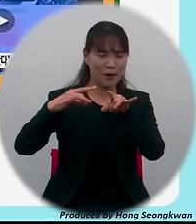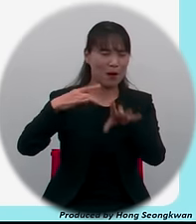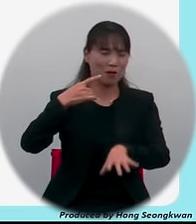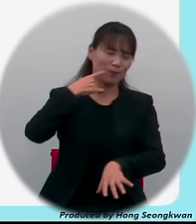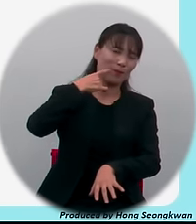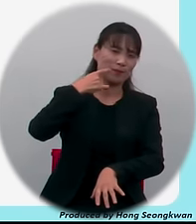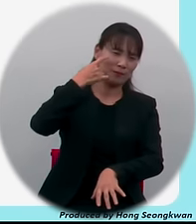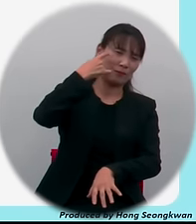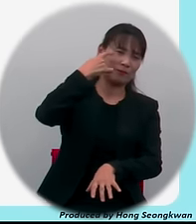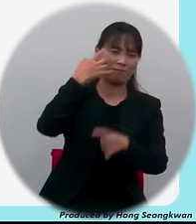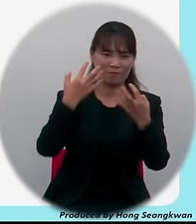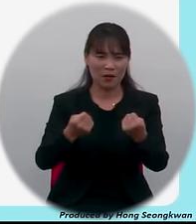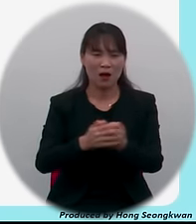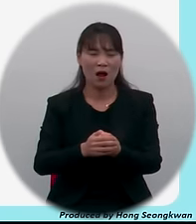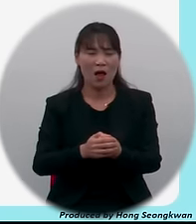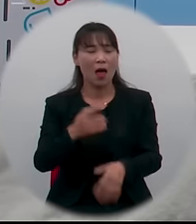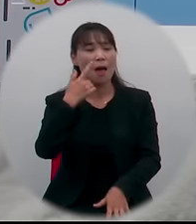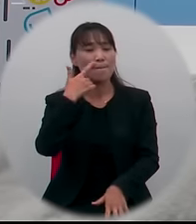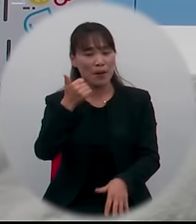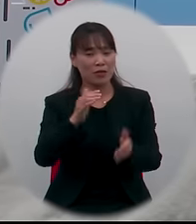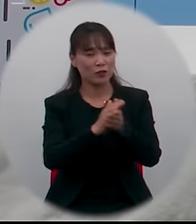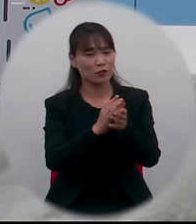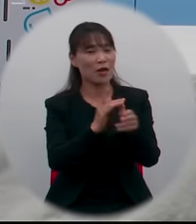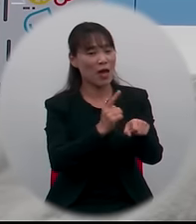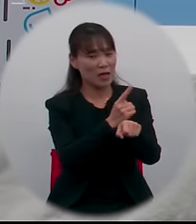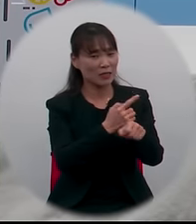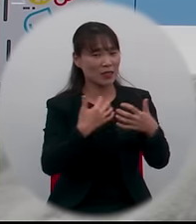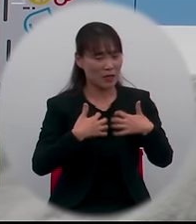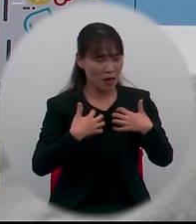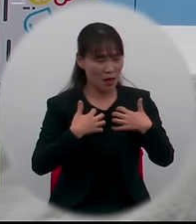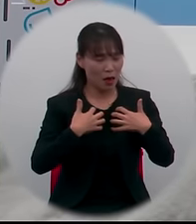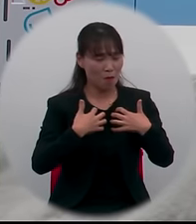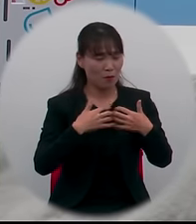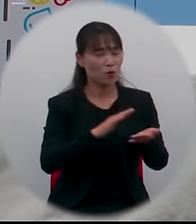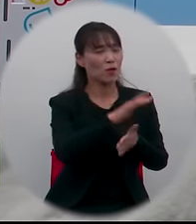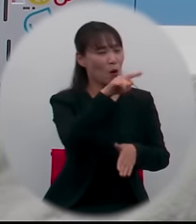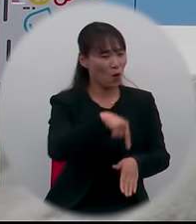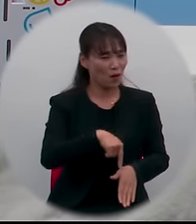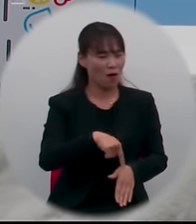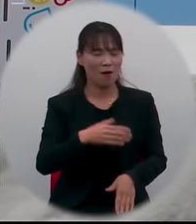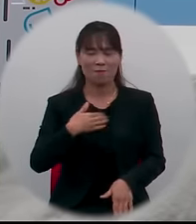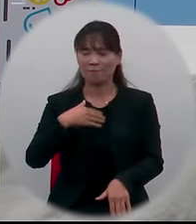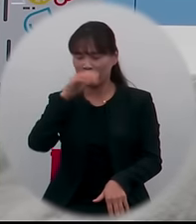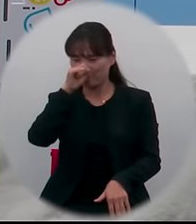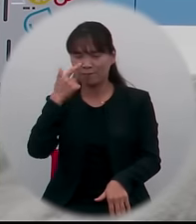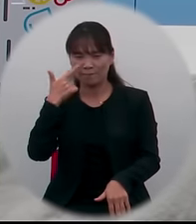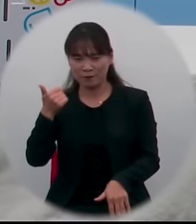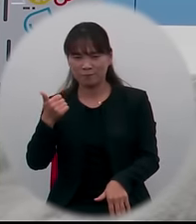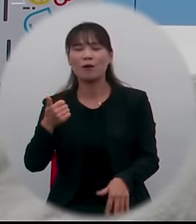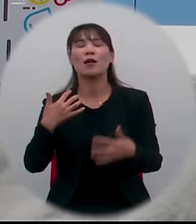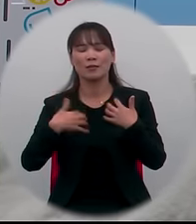바뀌고 있어요 아빠 친구들이랑 한 시간만 게임하면서 놀다 올게요 그래 나는 쿨한 아빠니까 재밌게 놀다